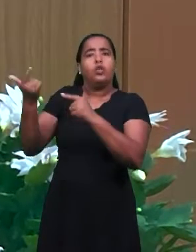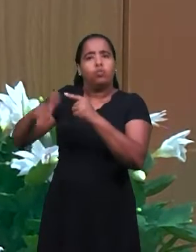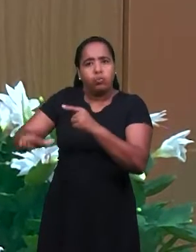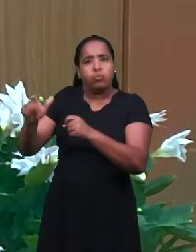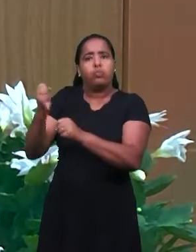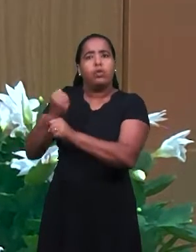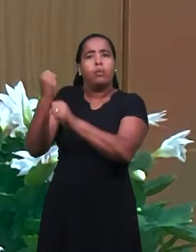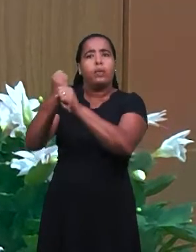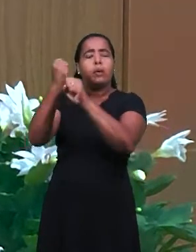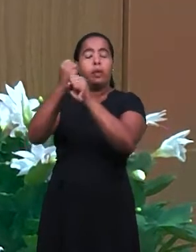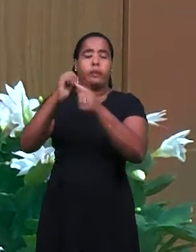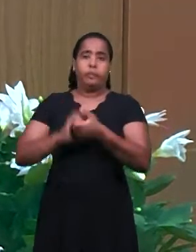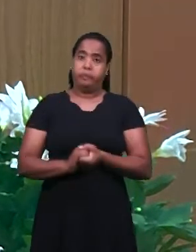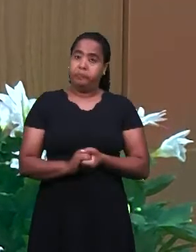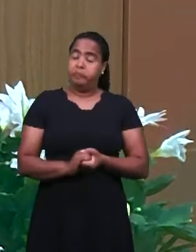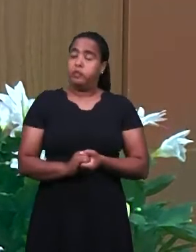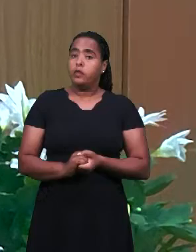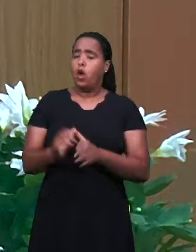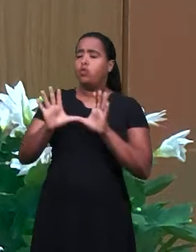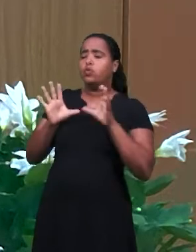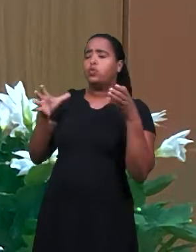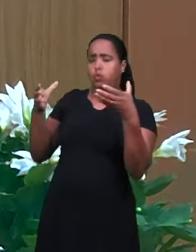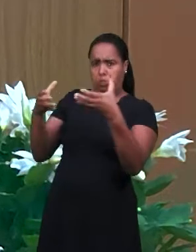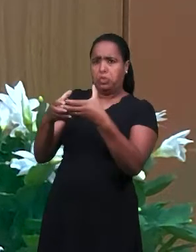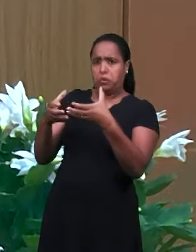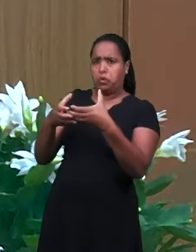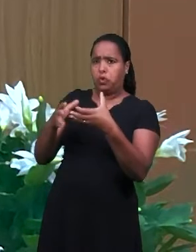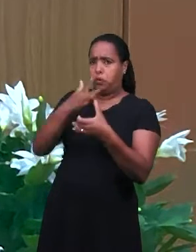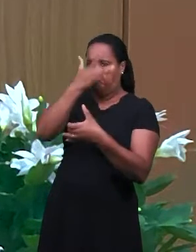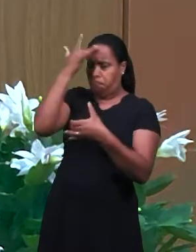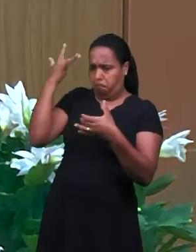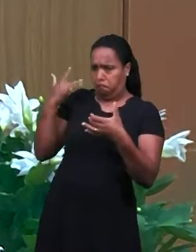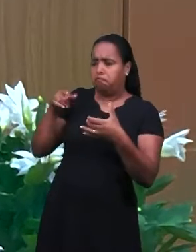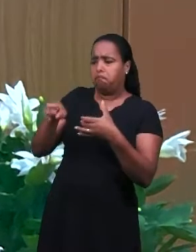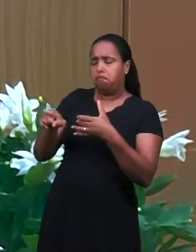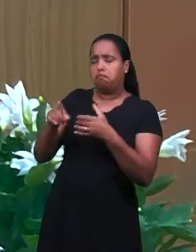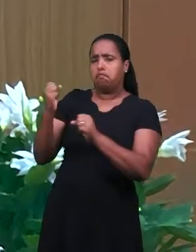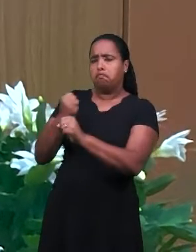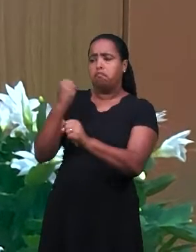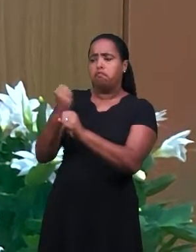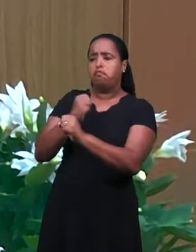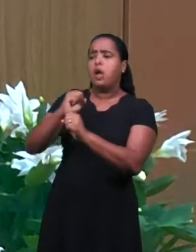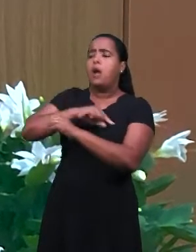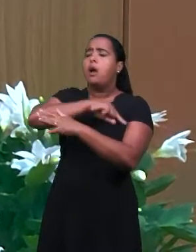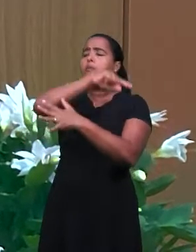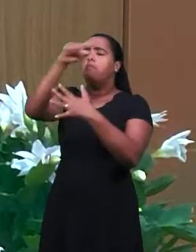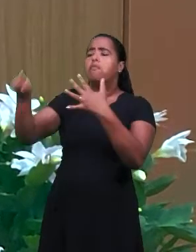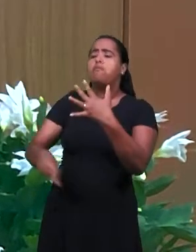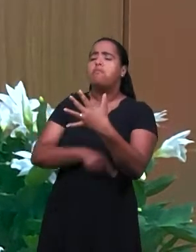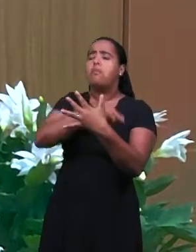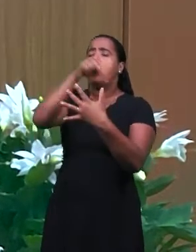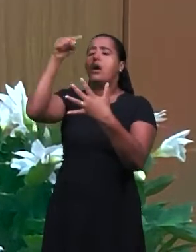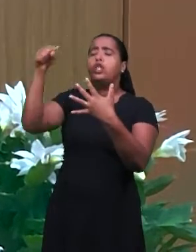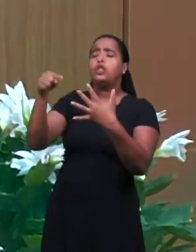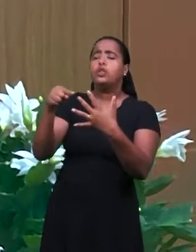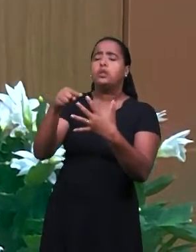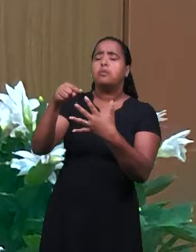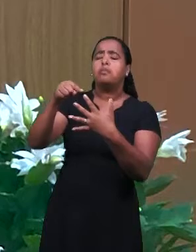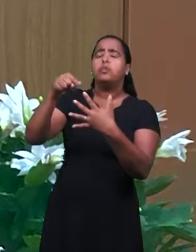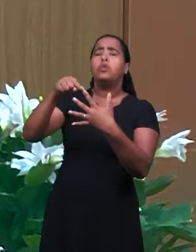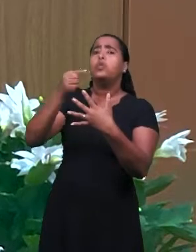И люди начинают ему помогать, и среди них был один человек,